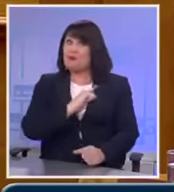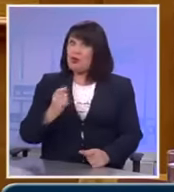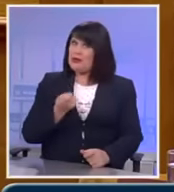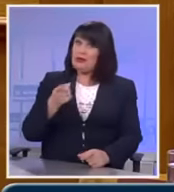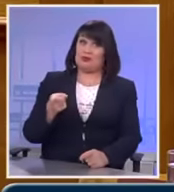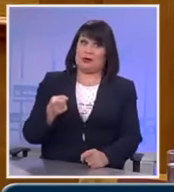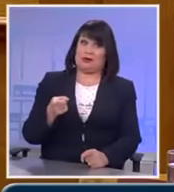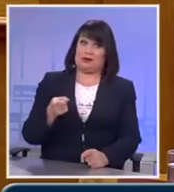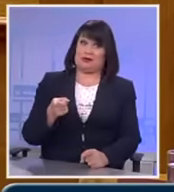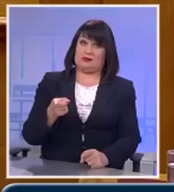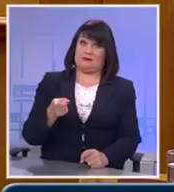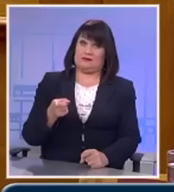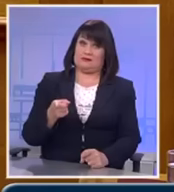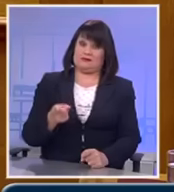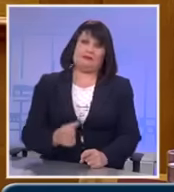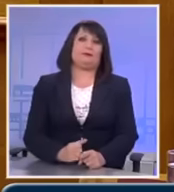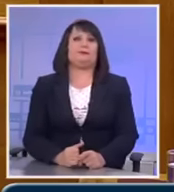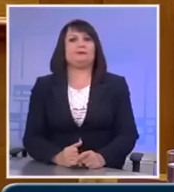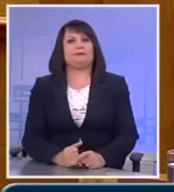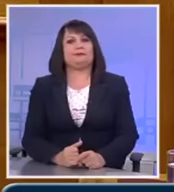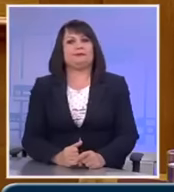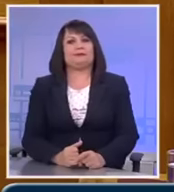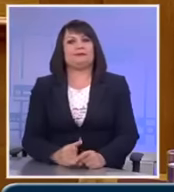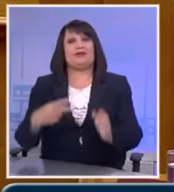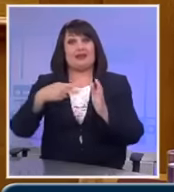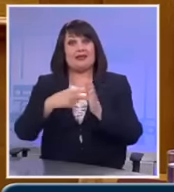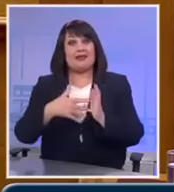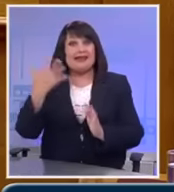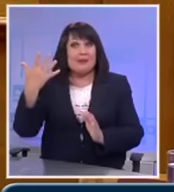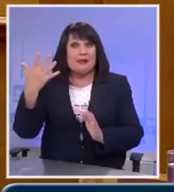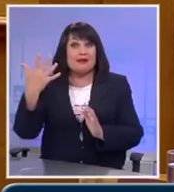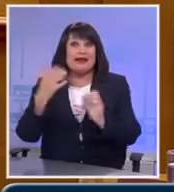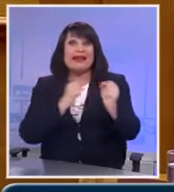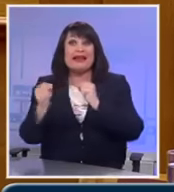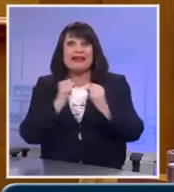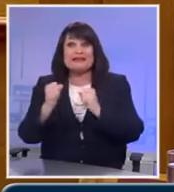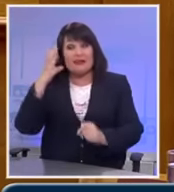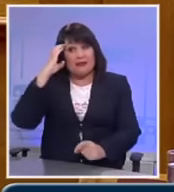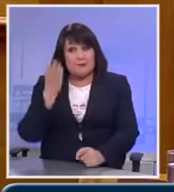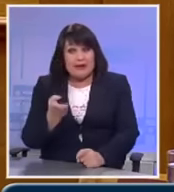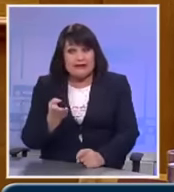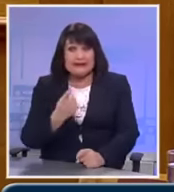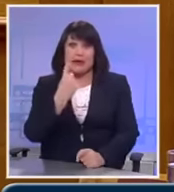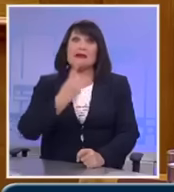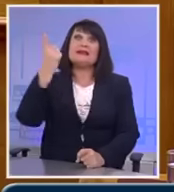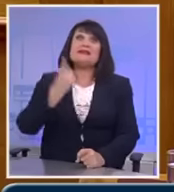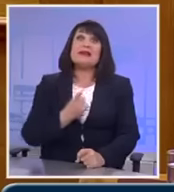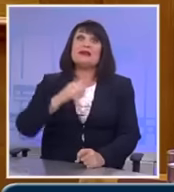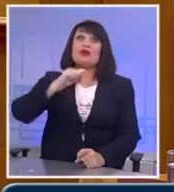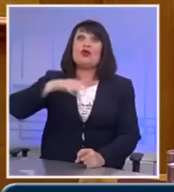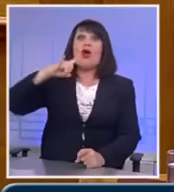εσείς το 15 τη χρονιά της μεγάλης κρίσης φτάσαμε στο 1% του